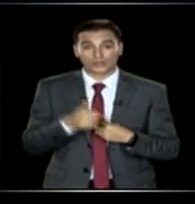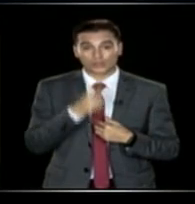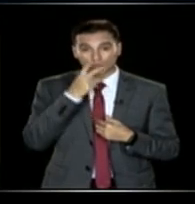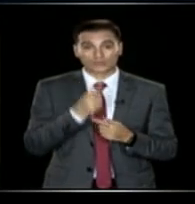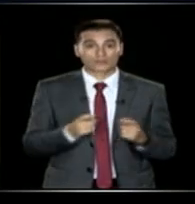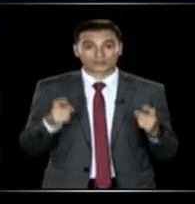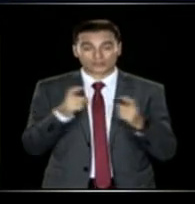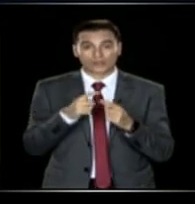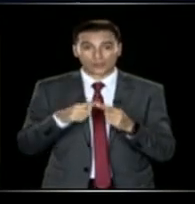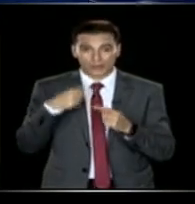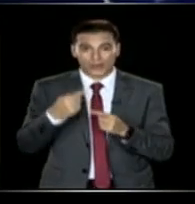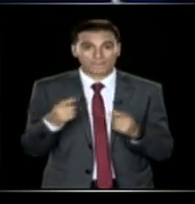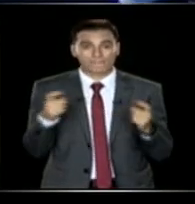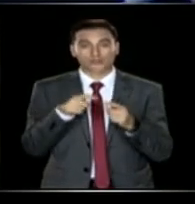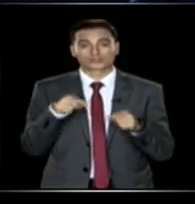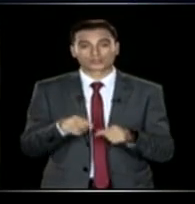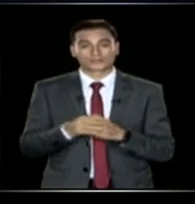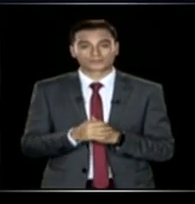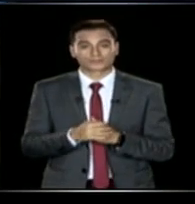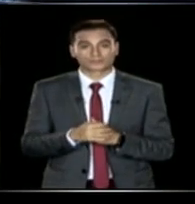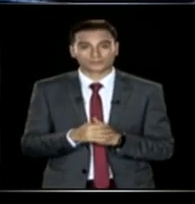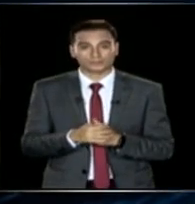نشوف ونكمل ماتش النهارده.